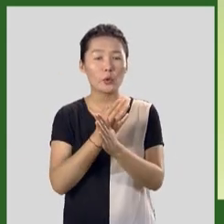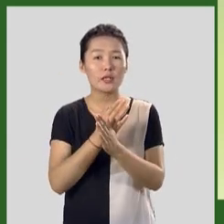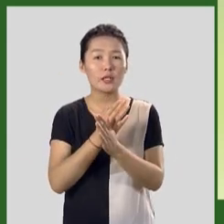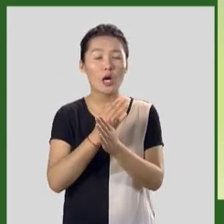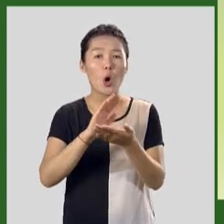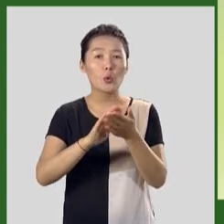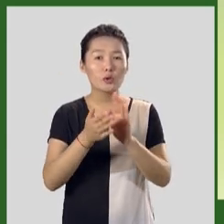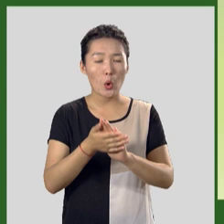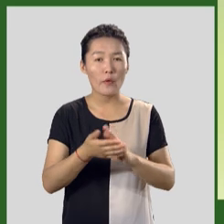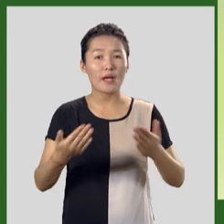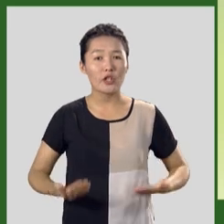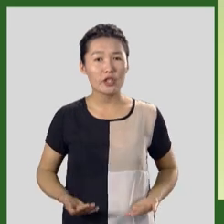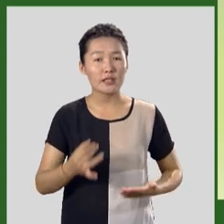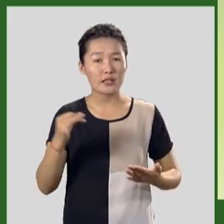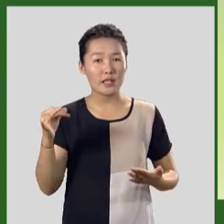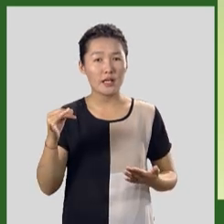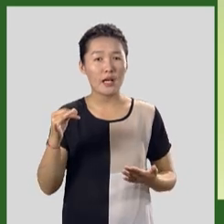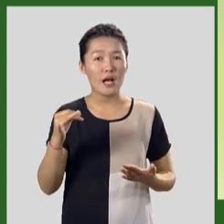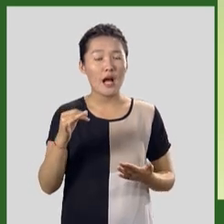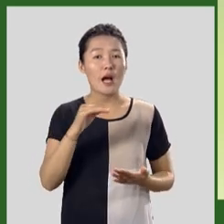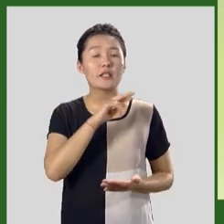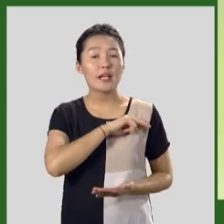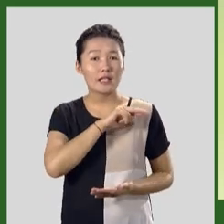условия, жизнь и занятия населения.